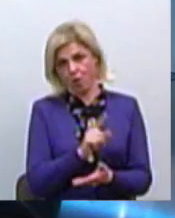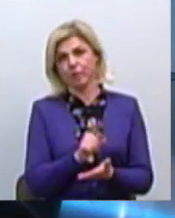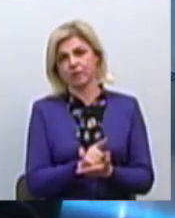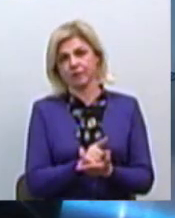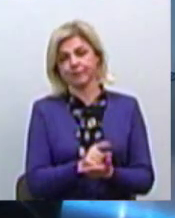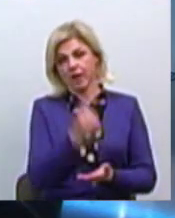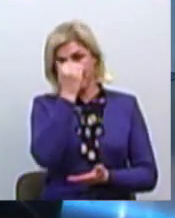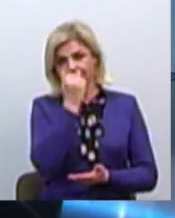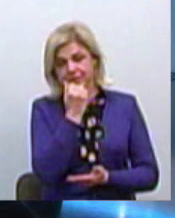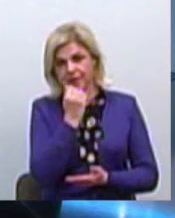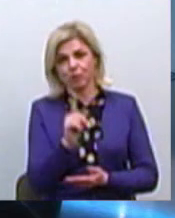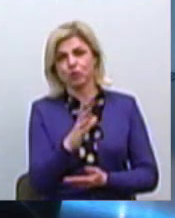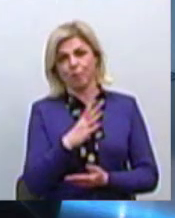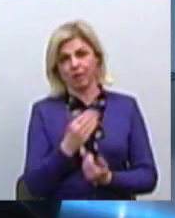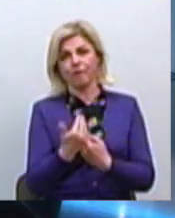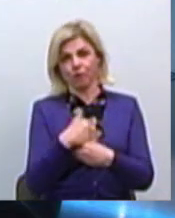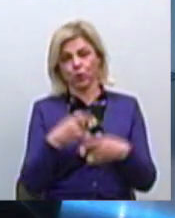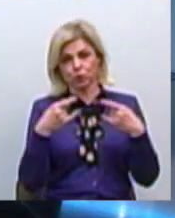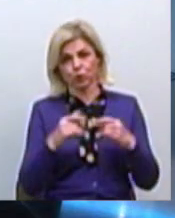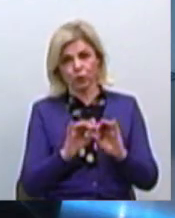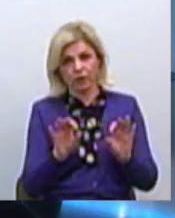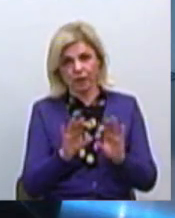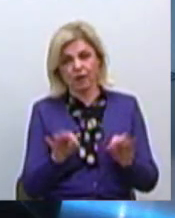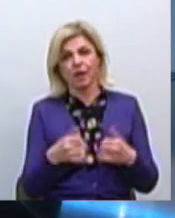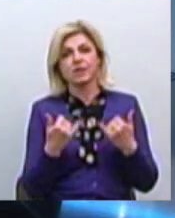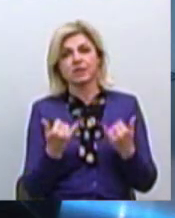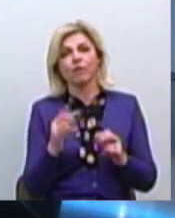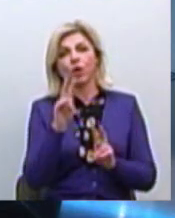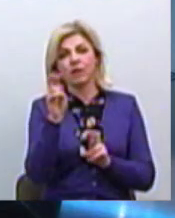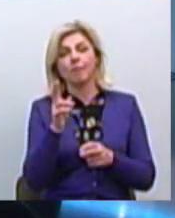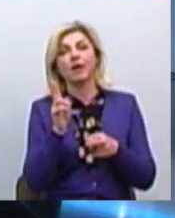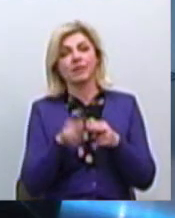що ви були сьогодні з нами в студії. Сьогодні тема дня